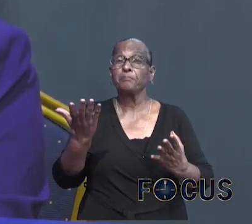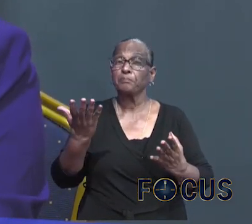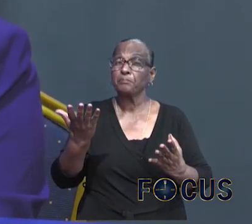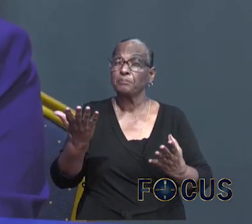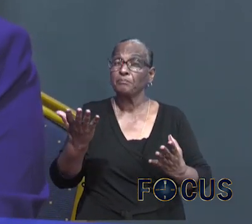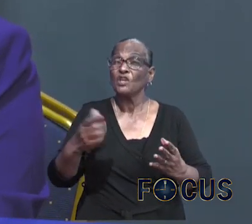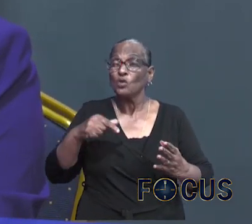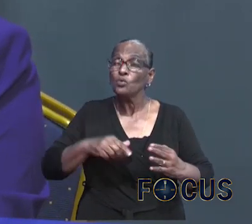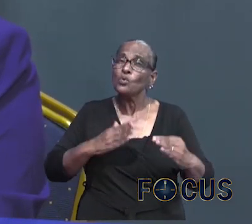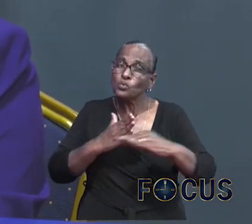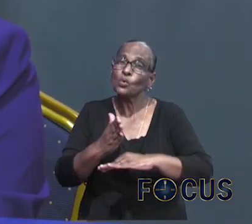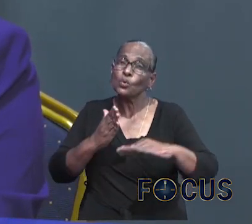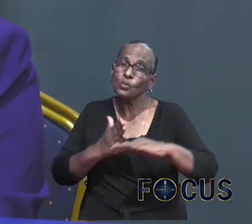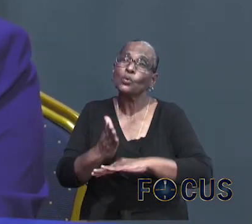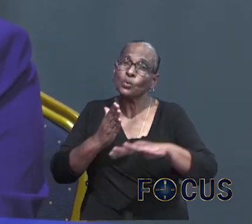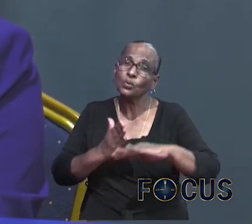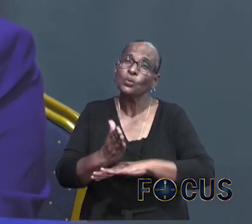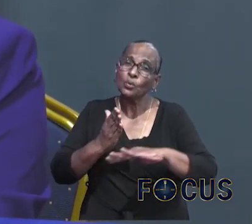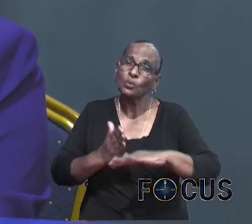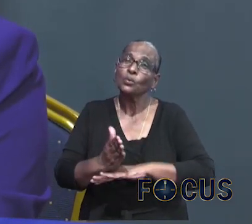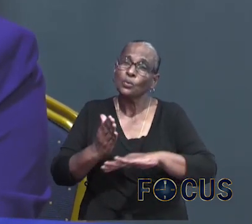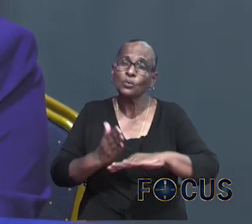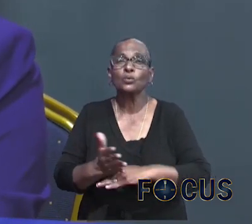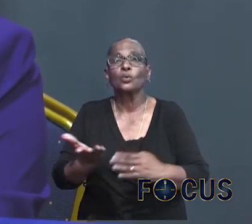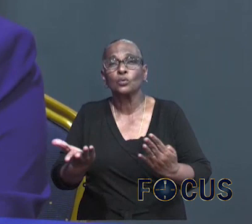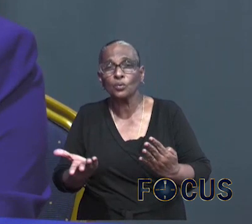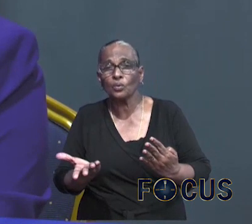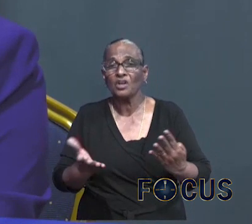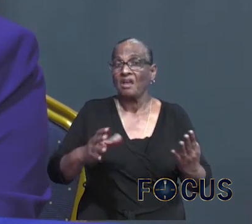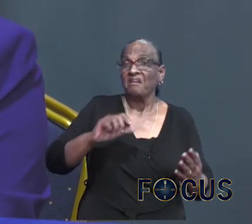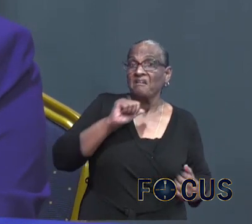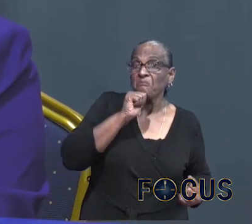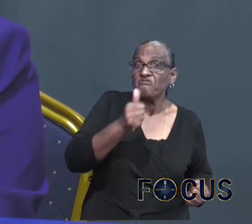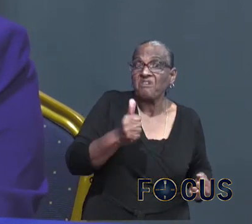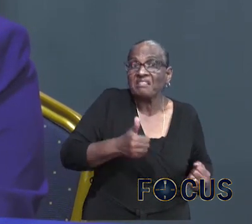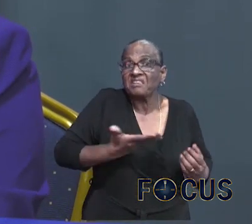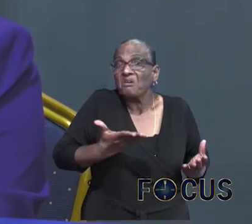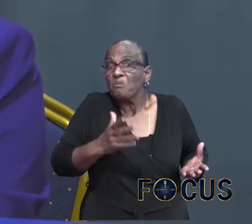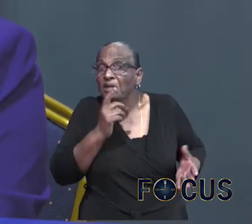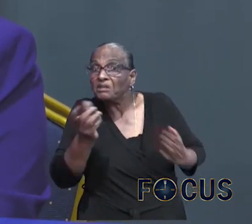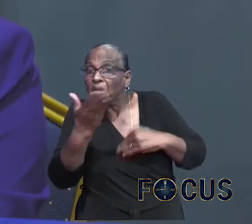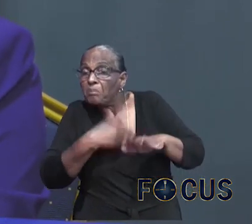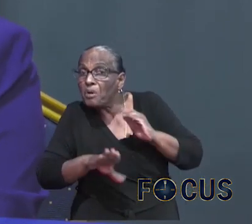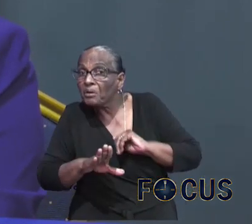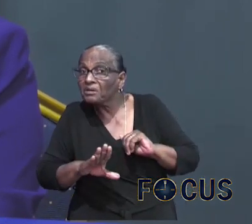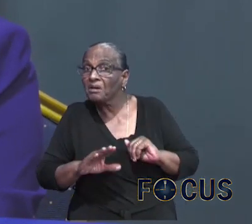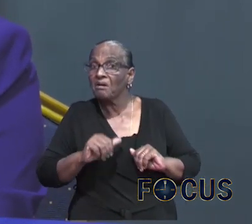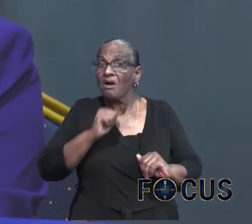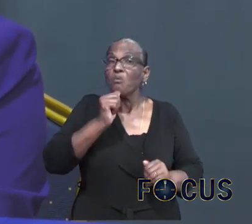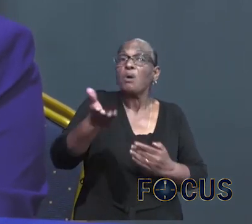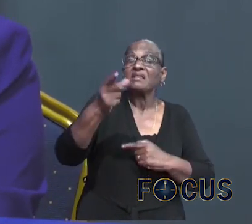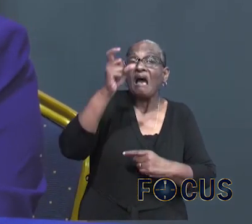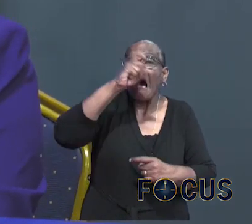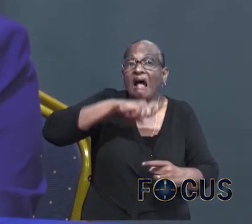wordt continu gedaan aan scenario planningen. What if? En dan what dan? Dus dat doen we ook